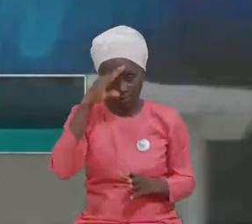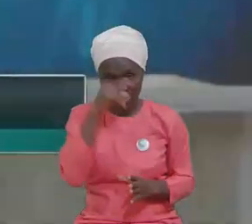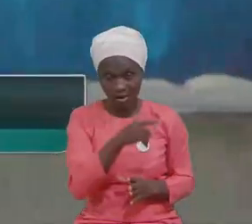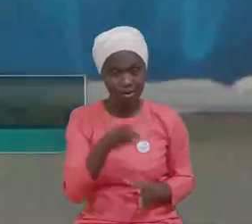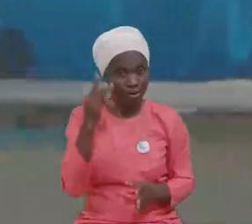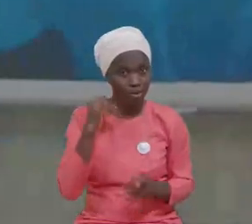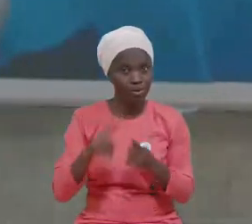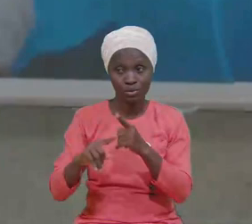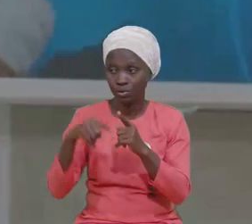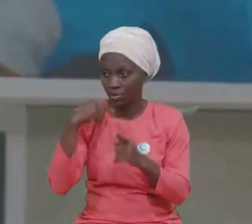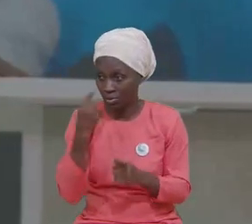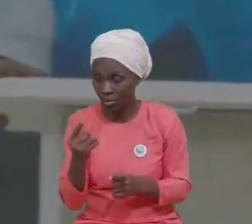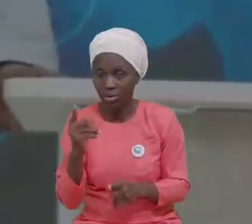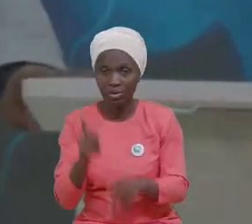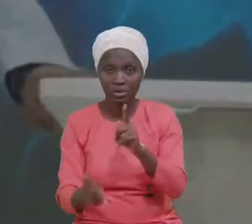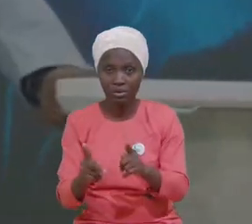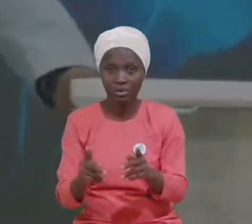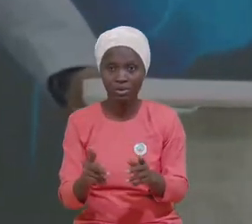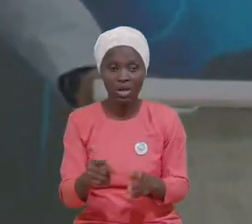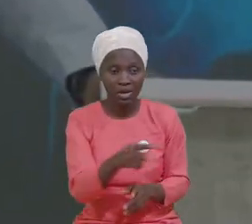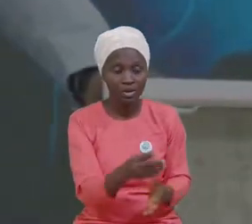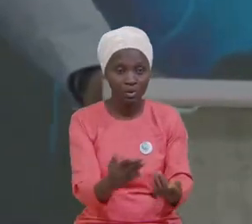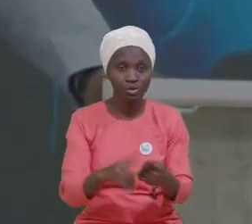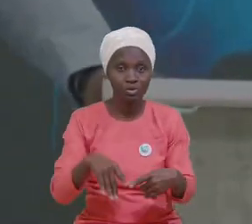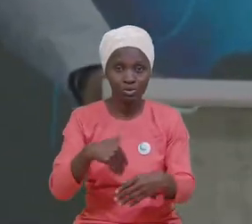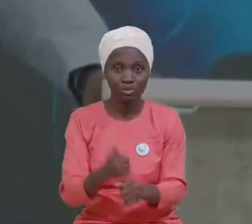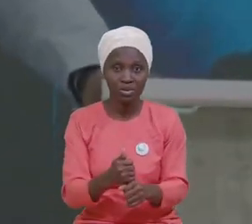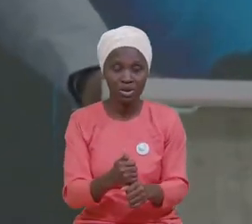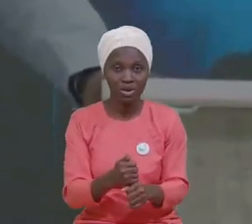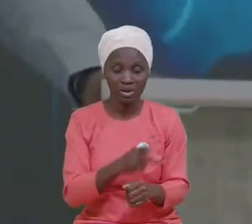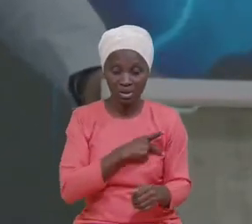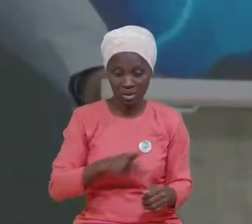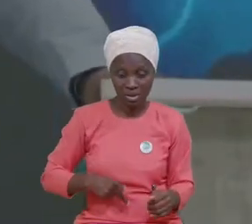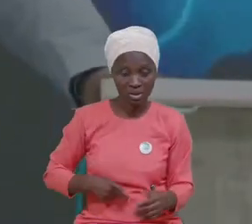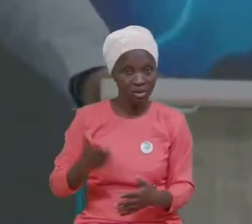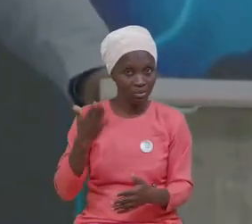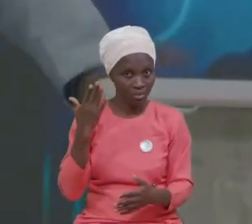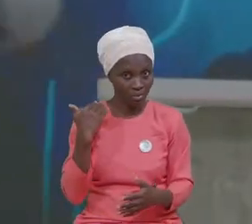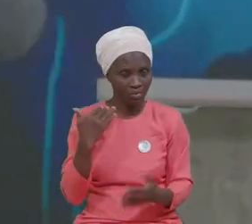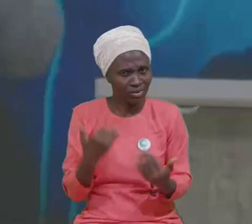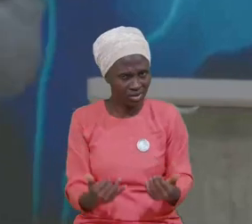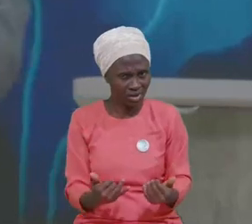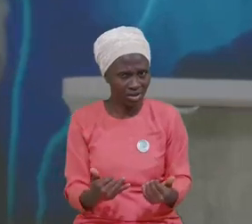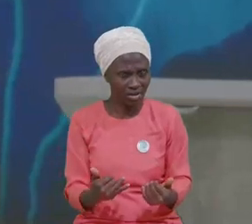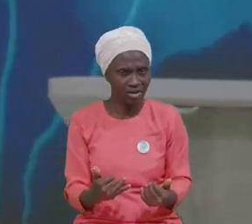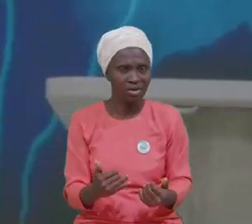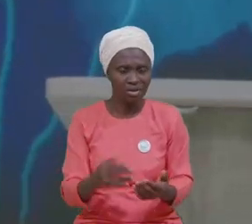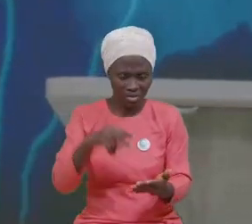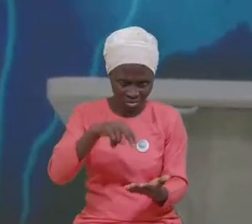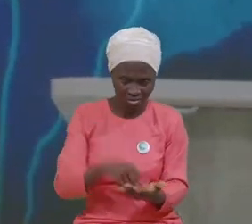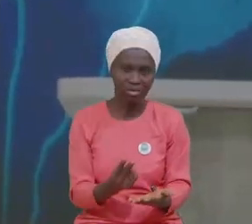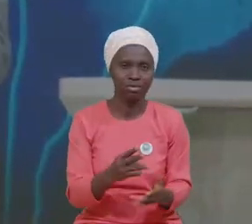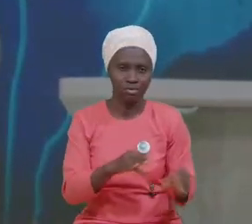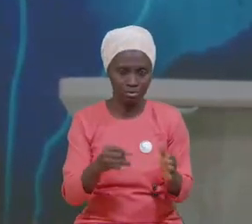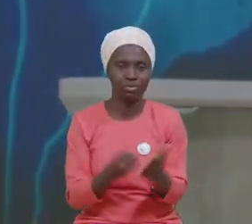devait dire aux gens, vous voulez faire de David le roi avant, maintenant, levez-vous et faites-le.